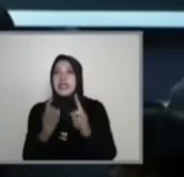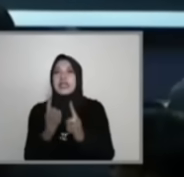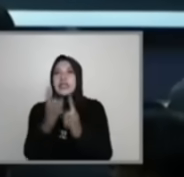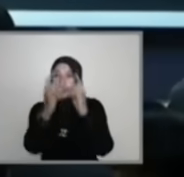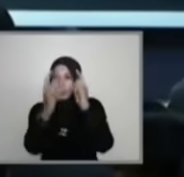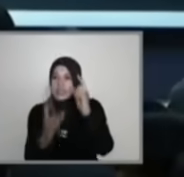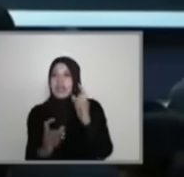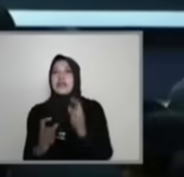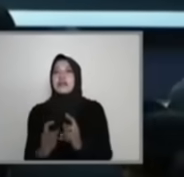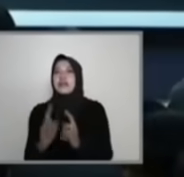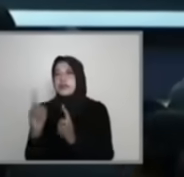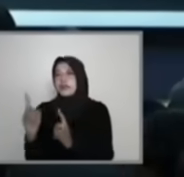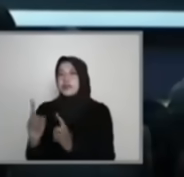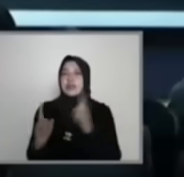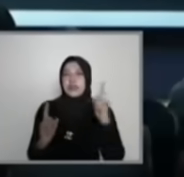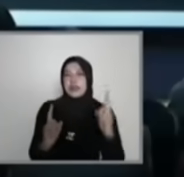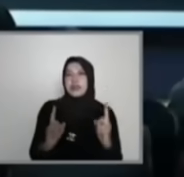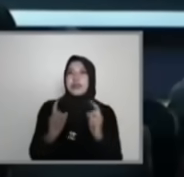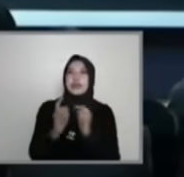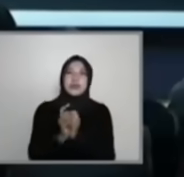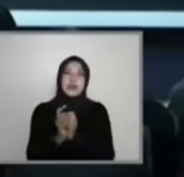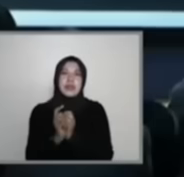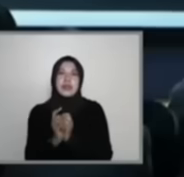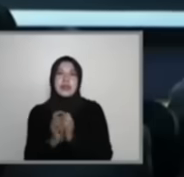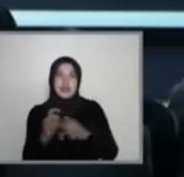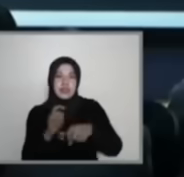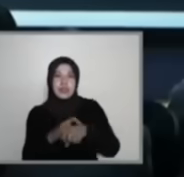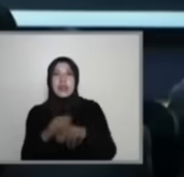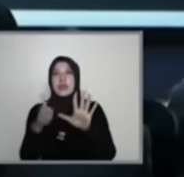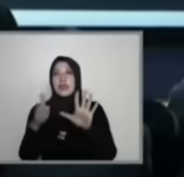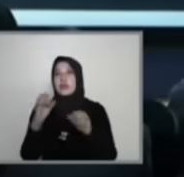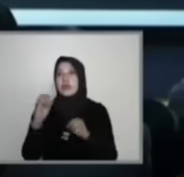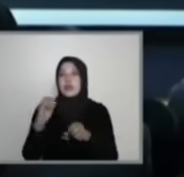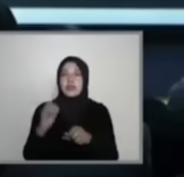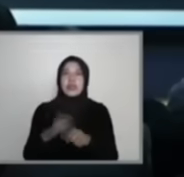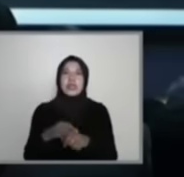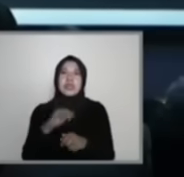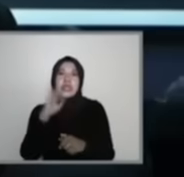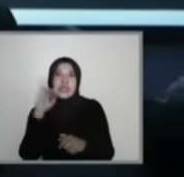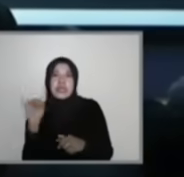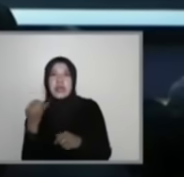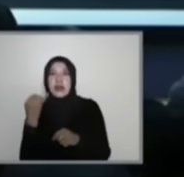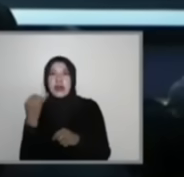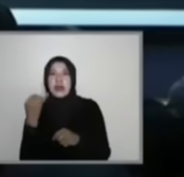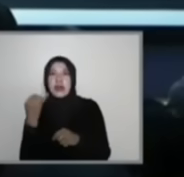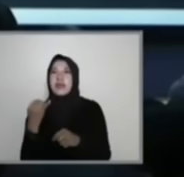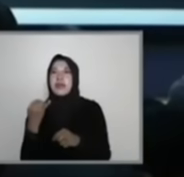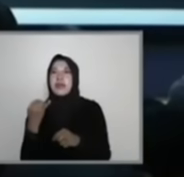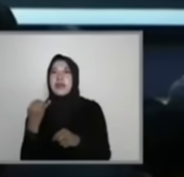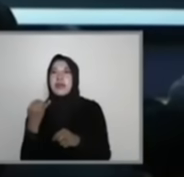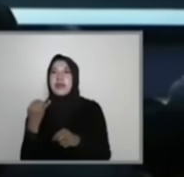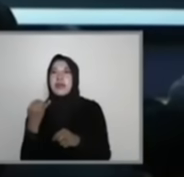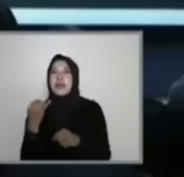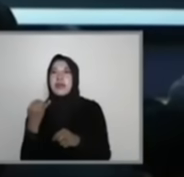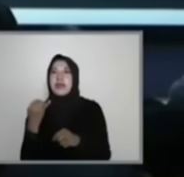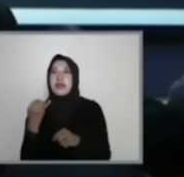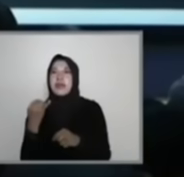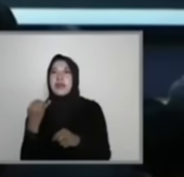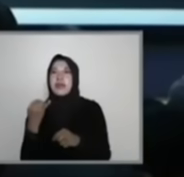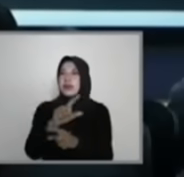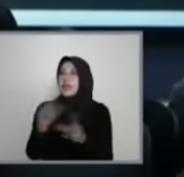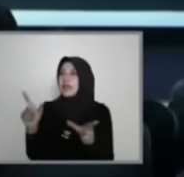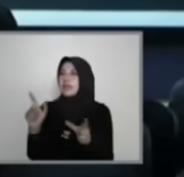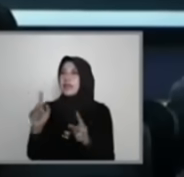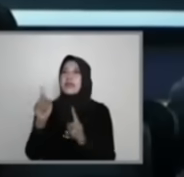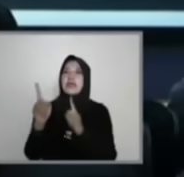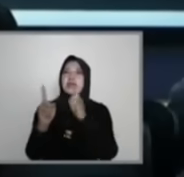waktu untuk bertanya selama 60 detik. Lalu pertanyaan itu akan dijawab oleh pasangan calon lainnya, bisa dijawab